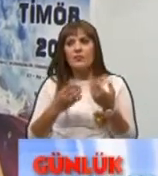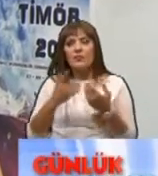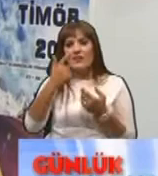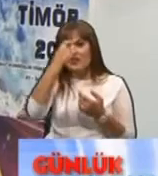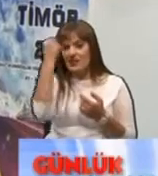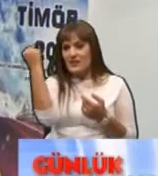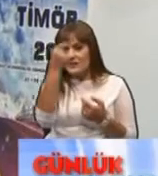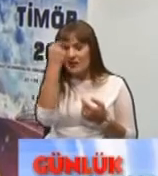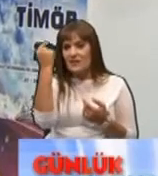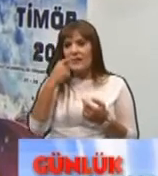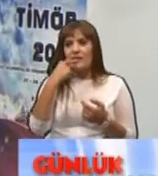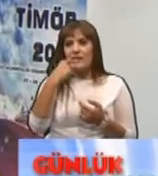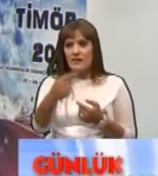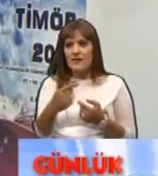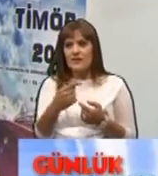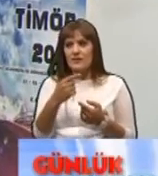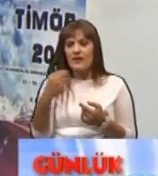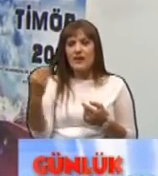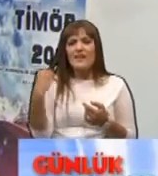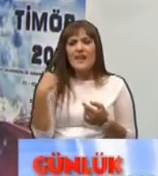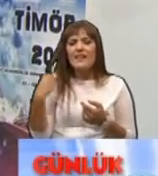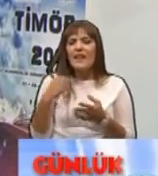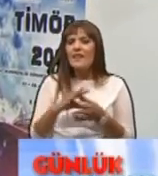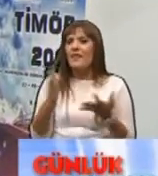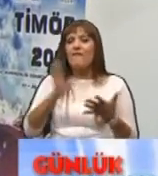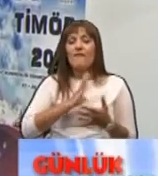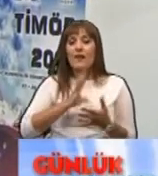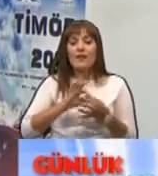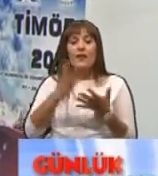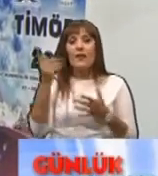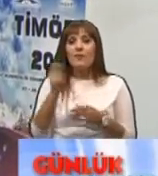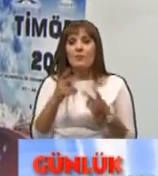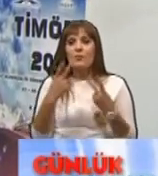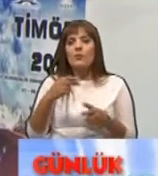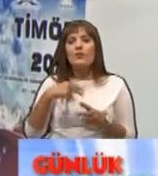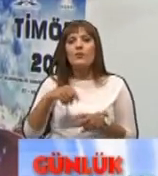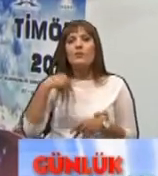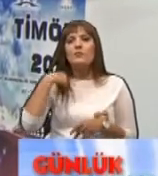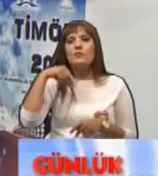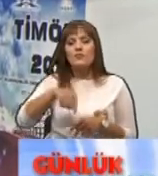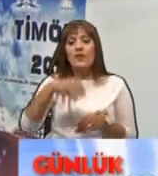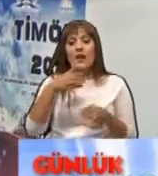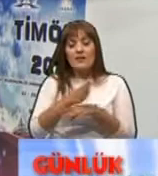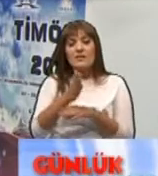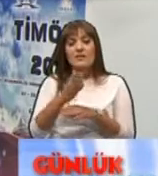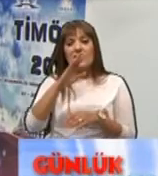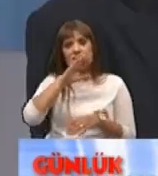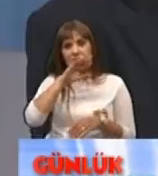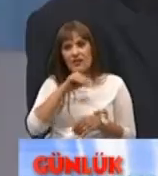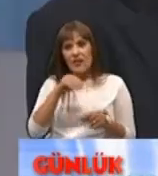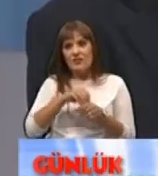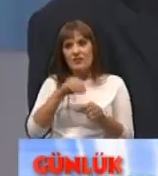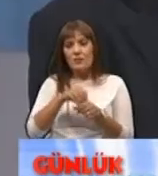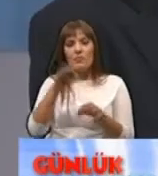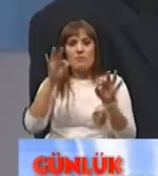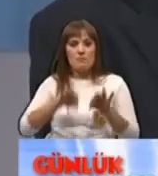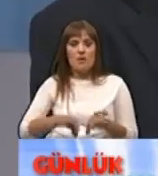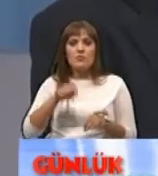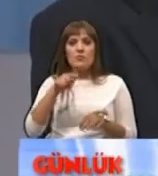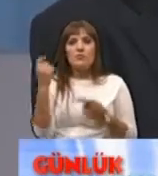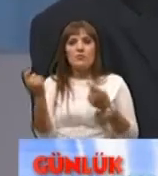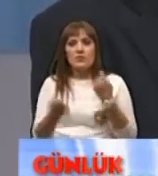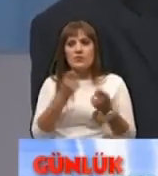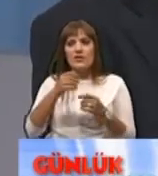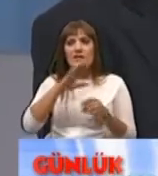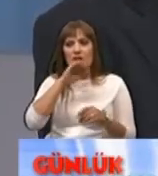bu çizgiler deyince yeni neler var, neler yapabiliyoruz? Şimdi bunu bir aslında yaşlanmayla başlamak gerekiyor. Evet.